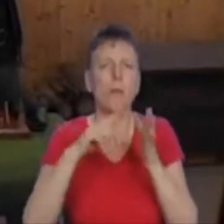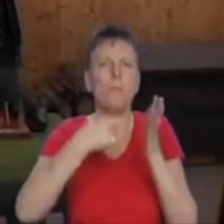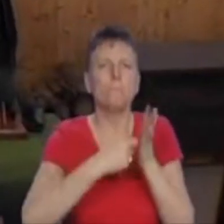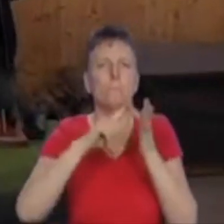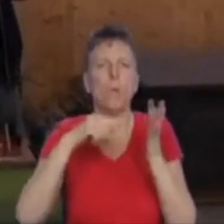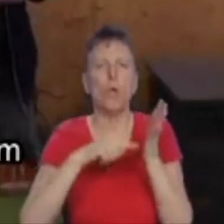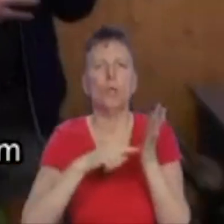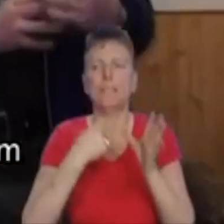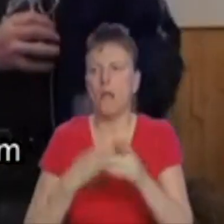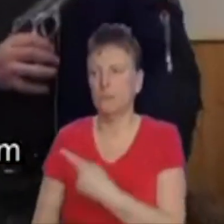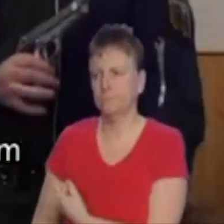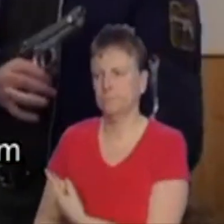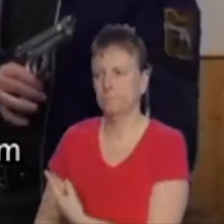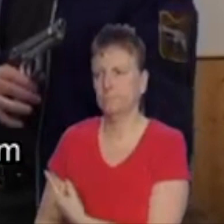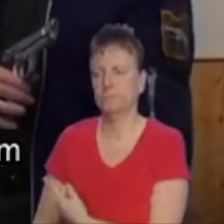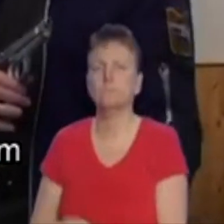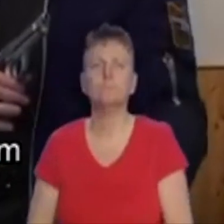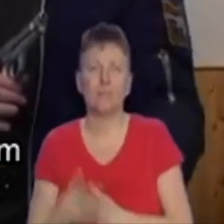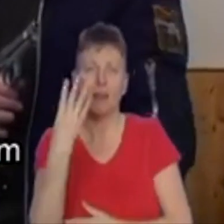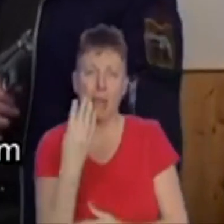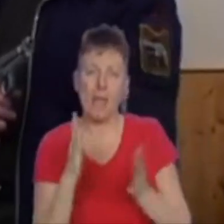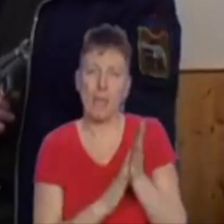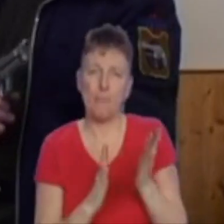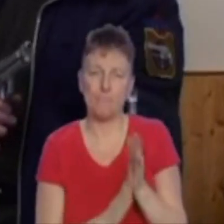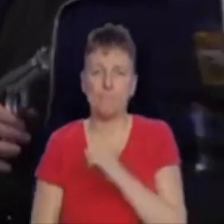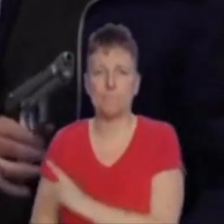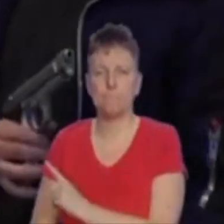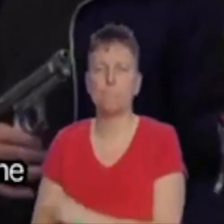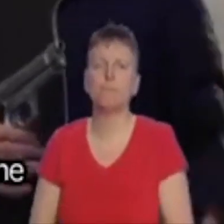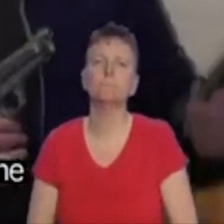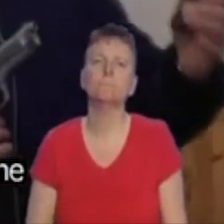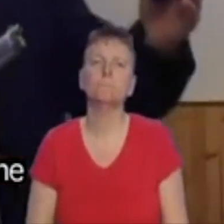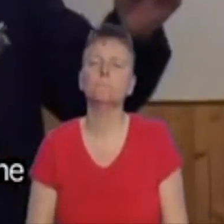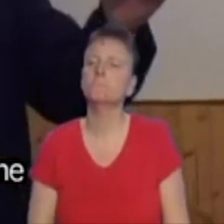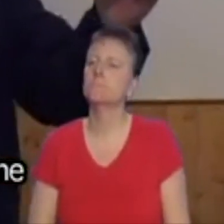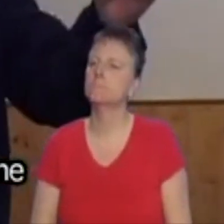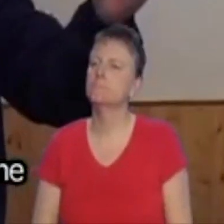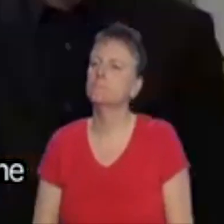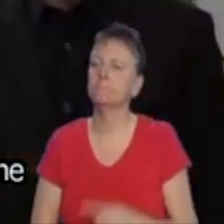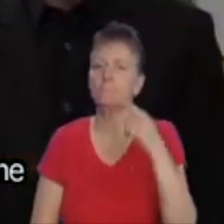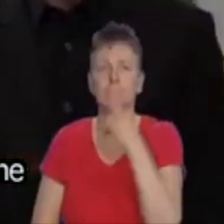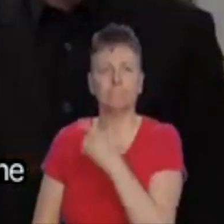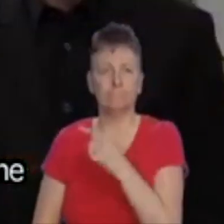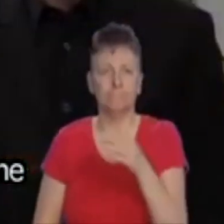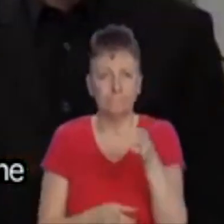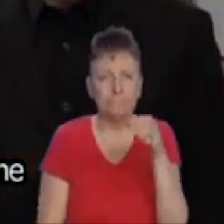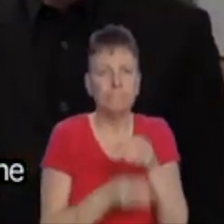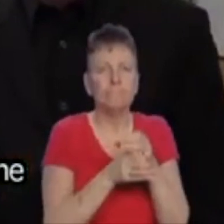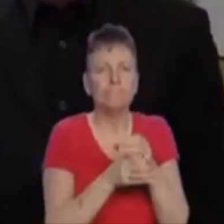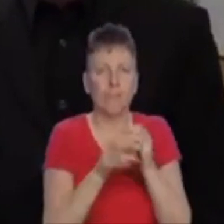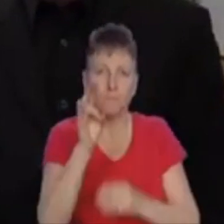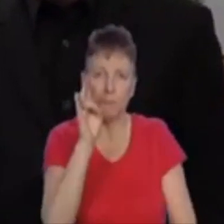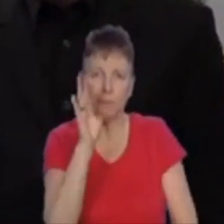Qui tire la munition 9 mm Parabellum, voilà, celle-ci, qui a un chargeur de magasin de 14